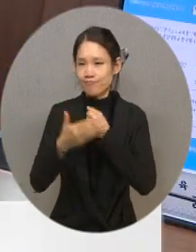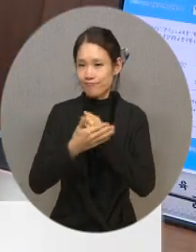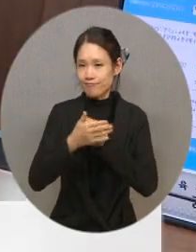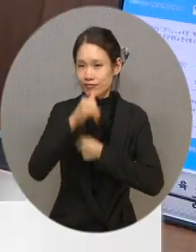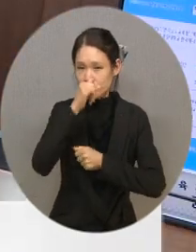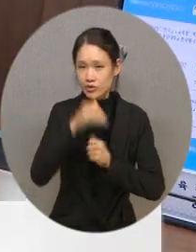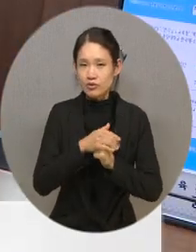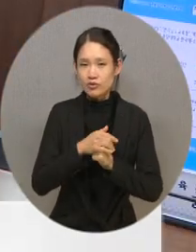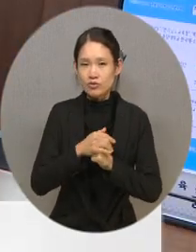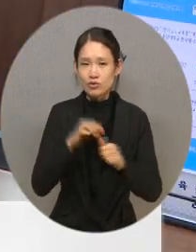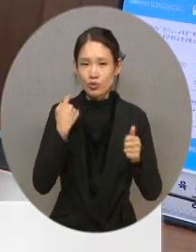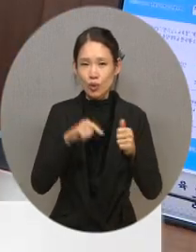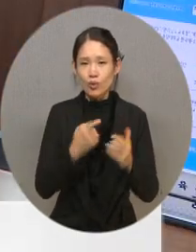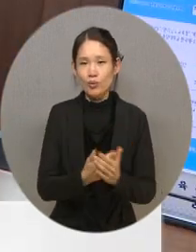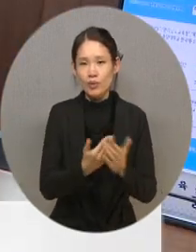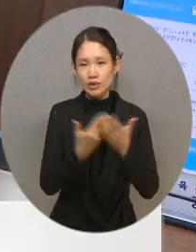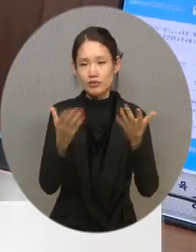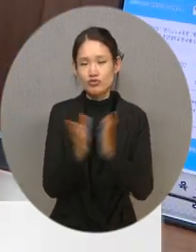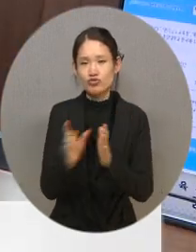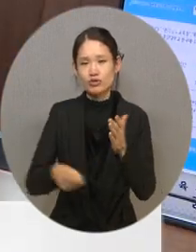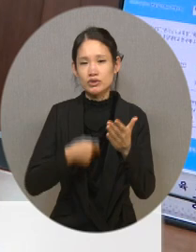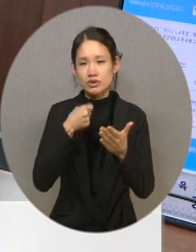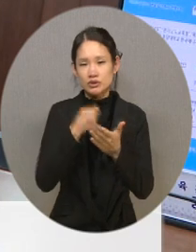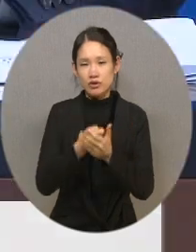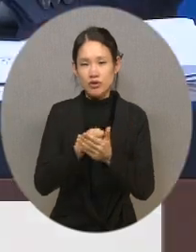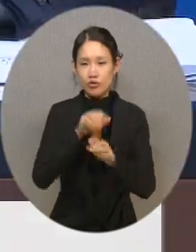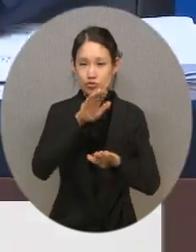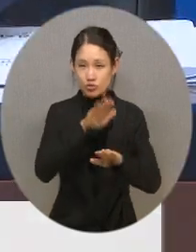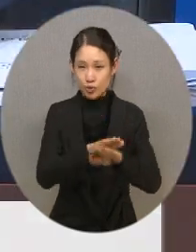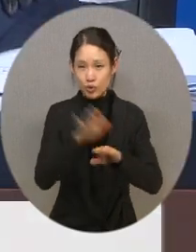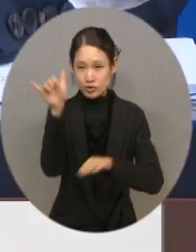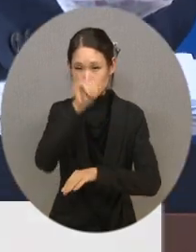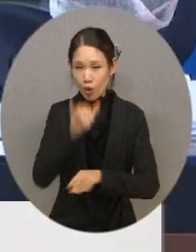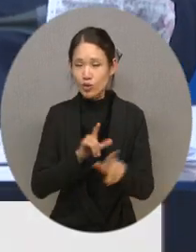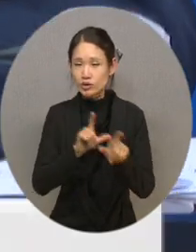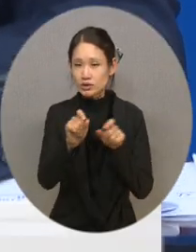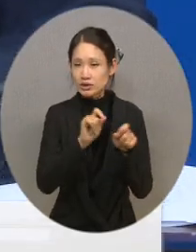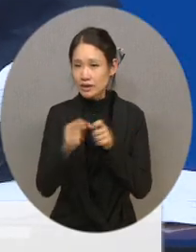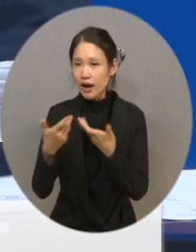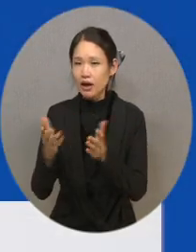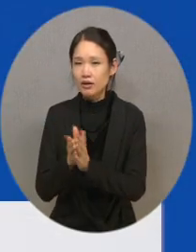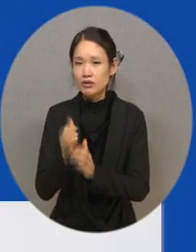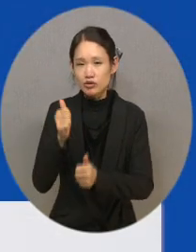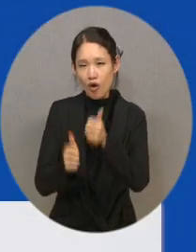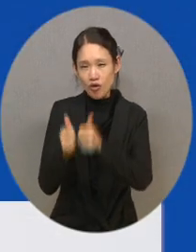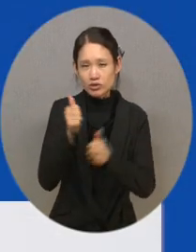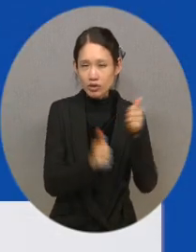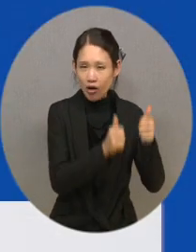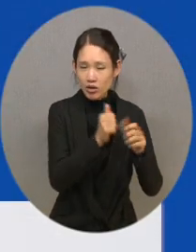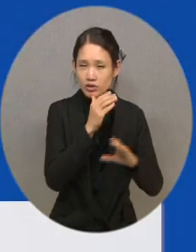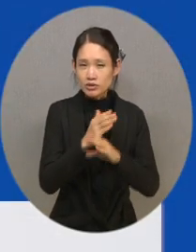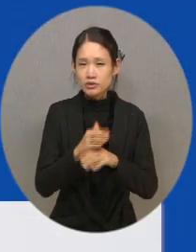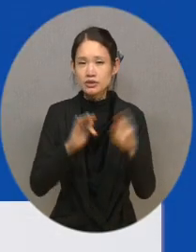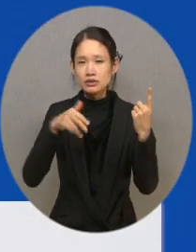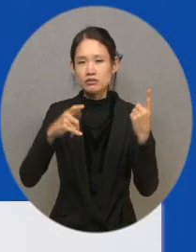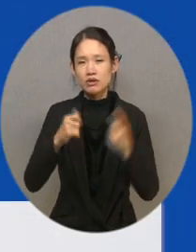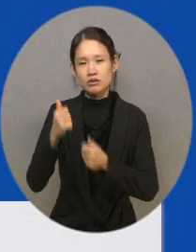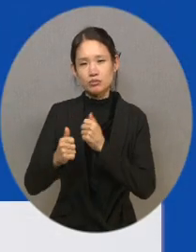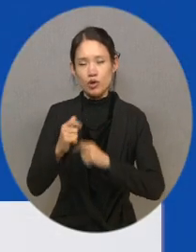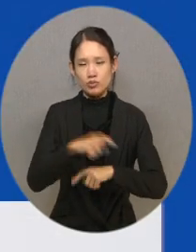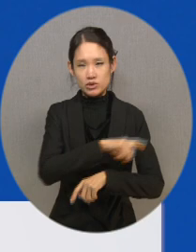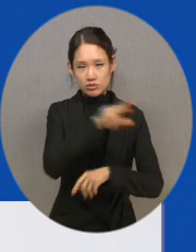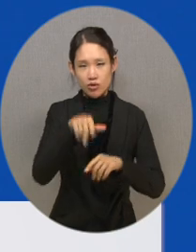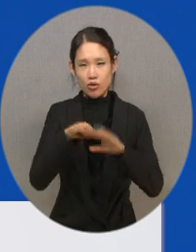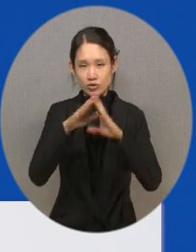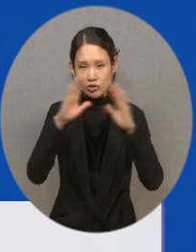교육발전 특구 지정을 앞두고 전국 자치단체의 유치 경쟁이 시작된 가운데 1차 시범지역에